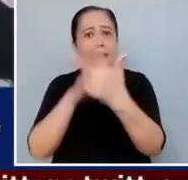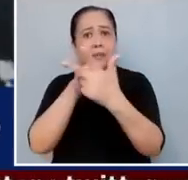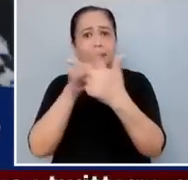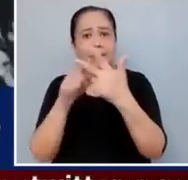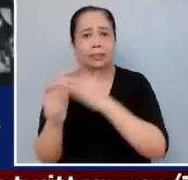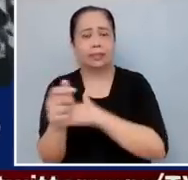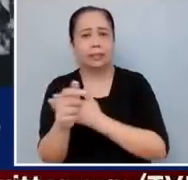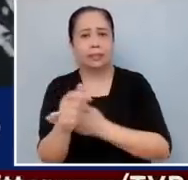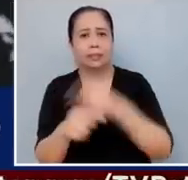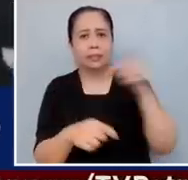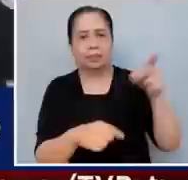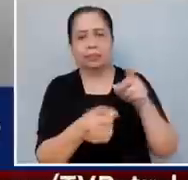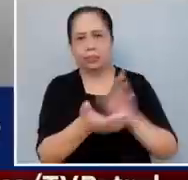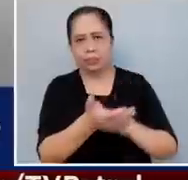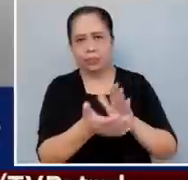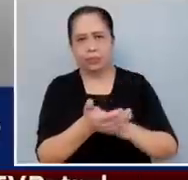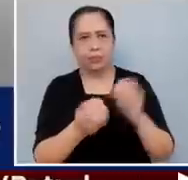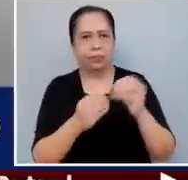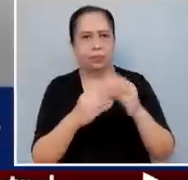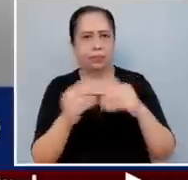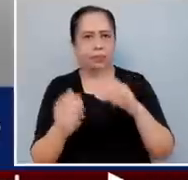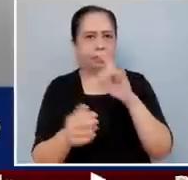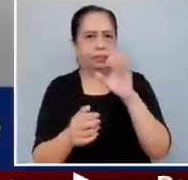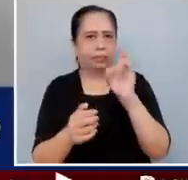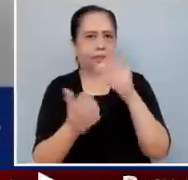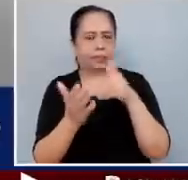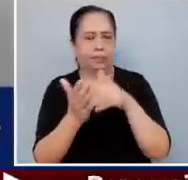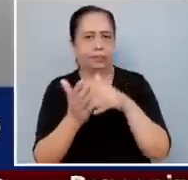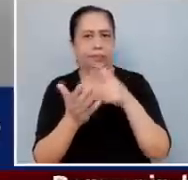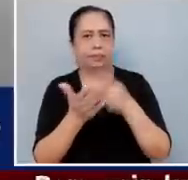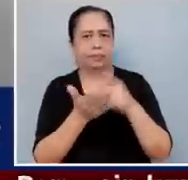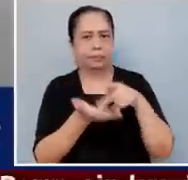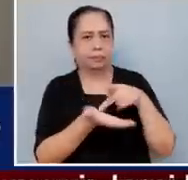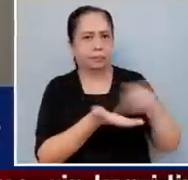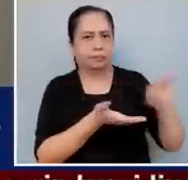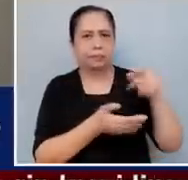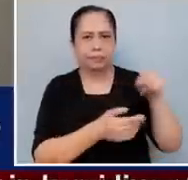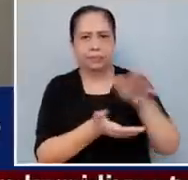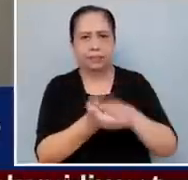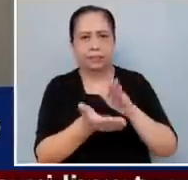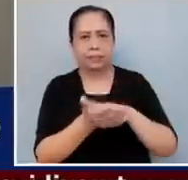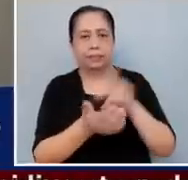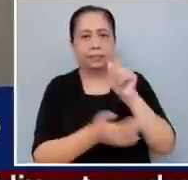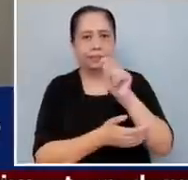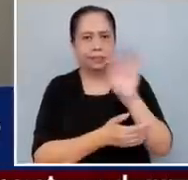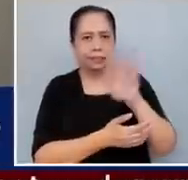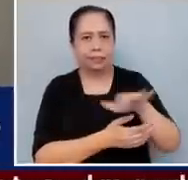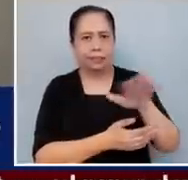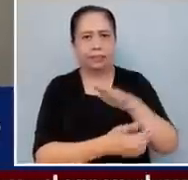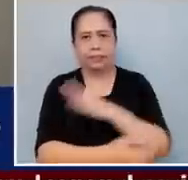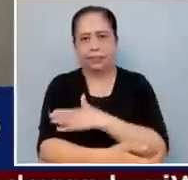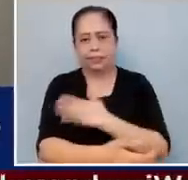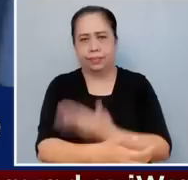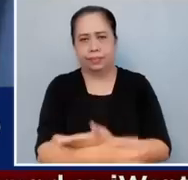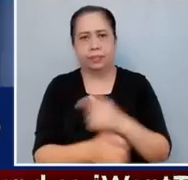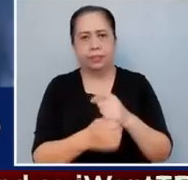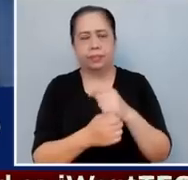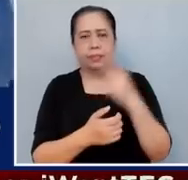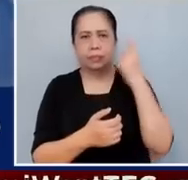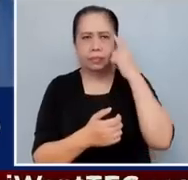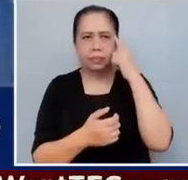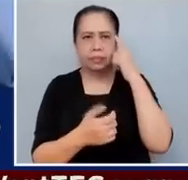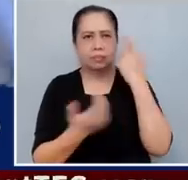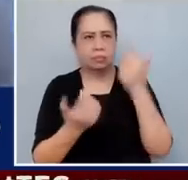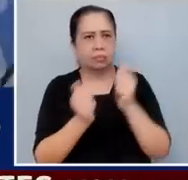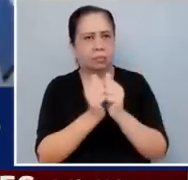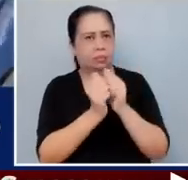sa Sanlo. Mahigit 170,000 pesos na ang nabayad niya sa eskwelahan pang tuition ng mga anak. Napapaisip umano siya kung sasama